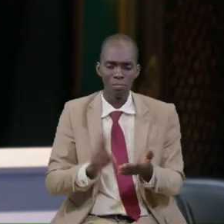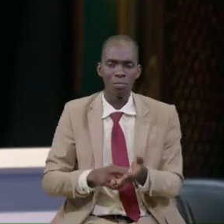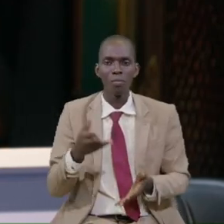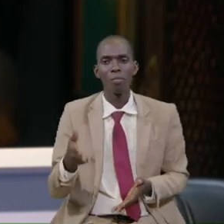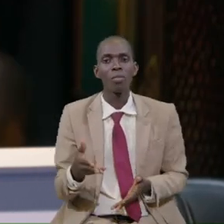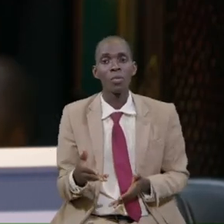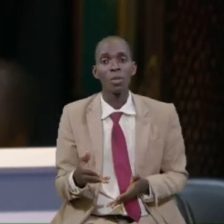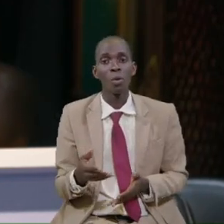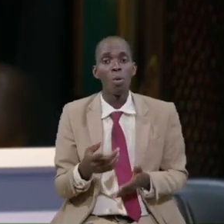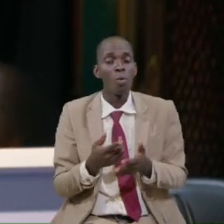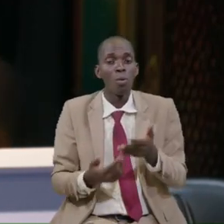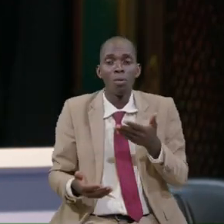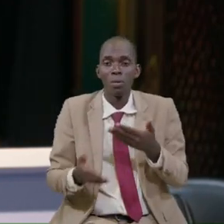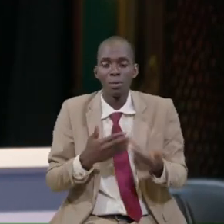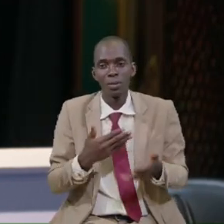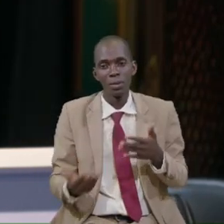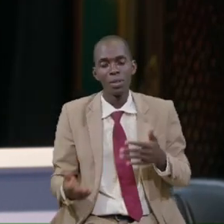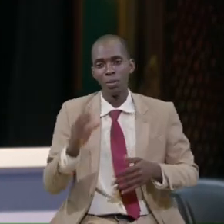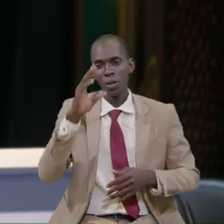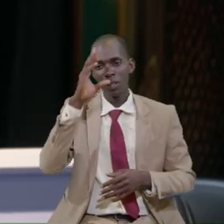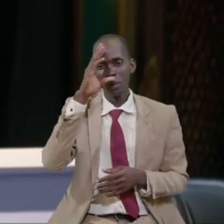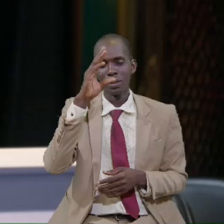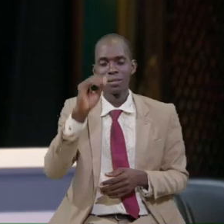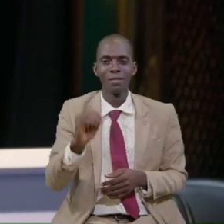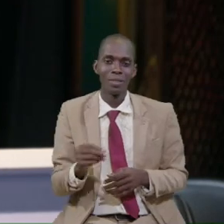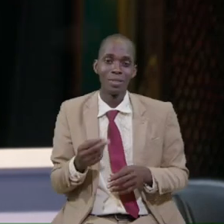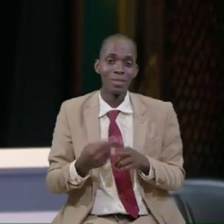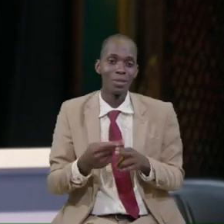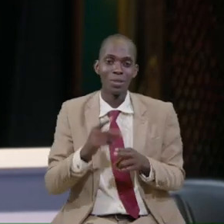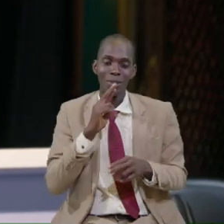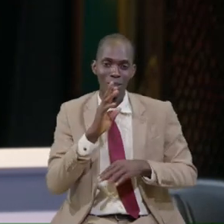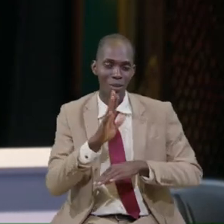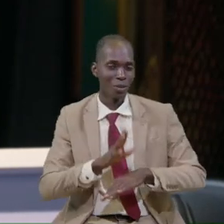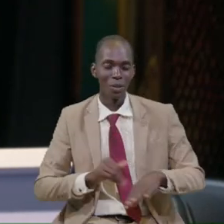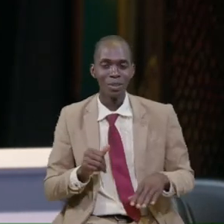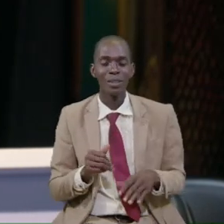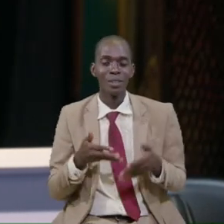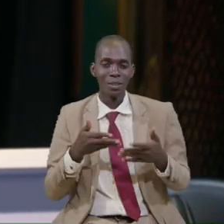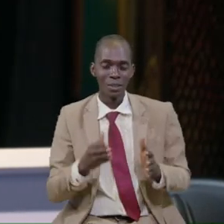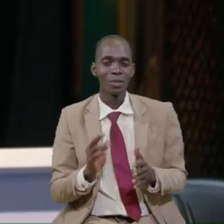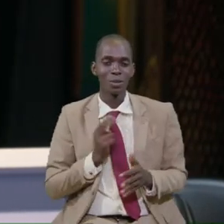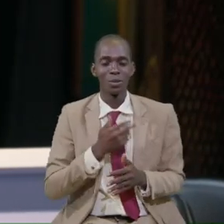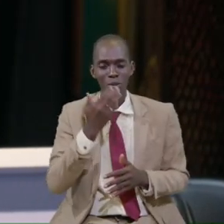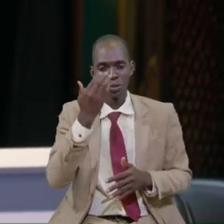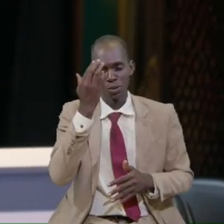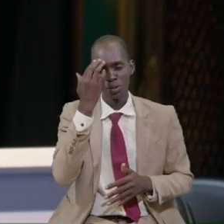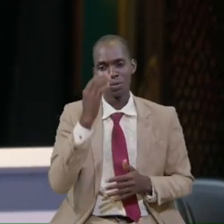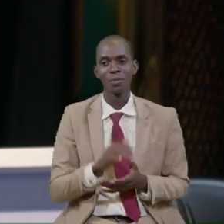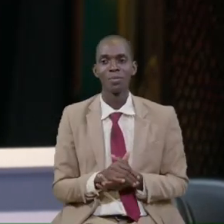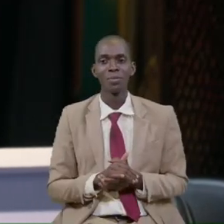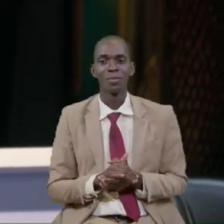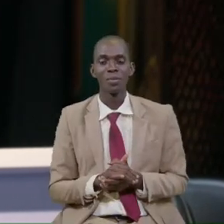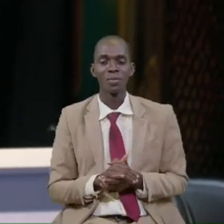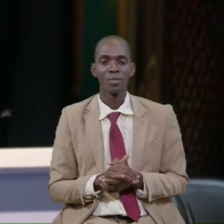papa ceci. Ou bien, vous avez un surnom. Il faut tout mentionner afin qu'on puisse